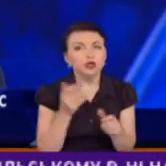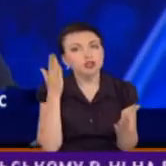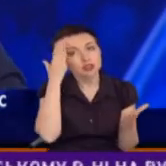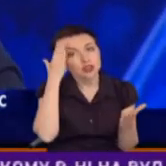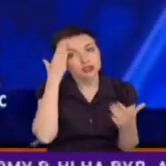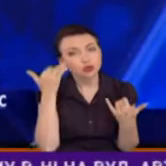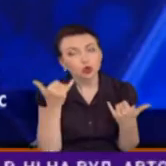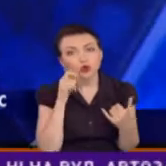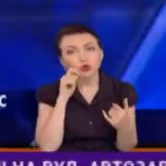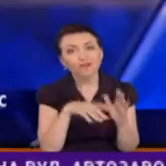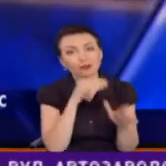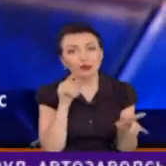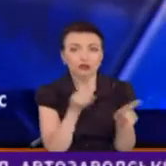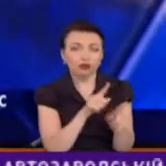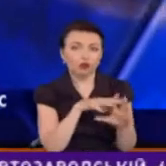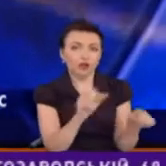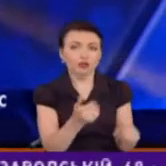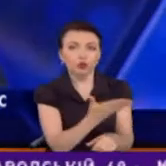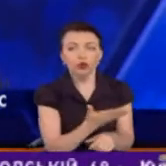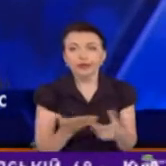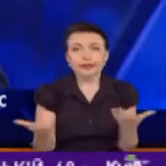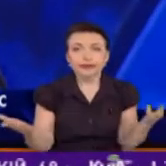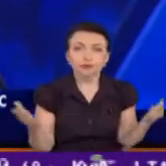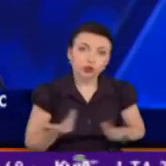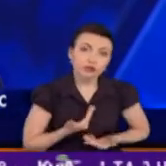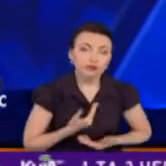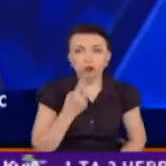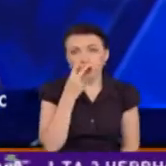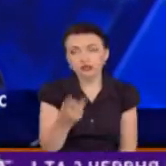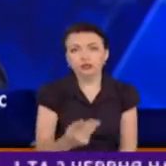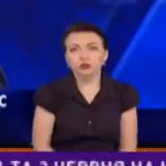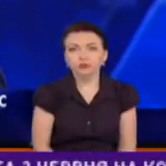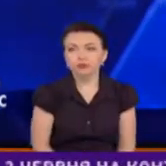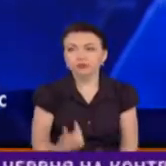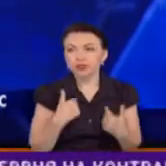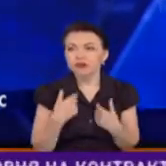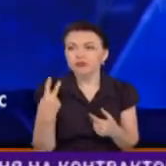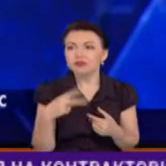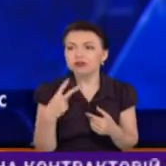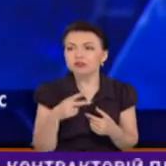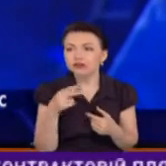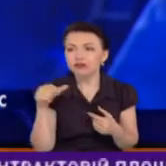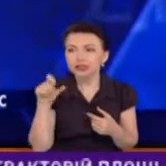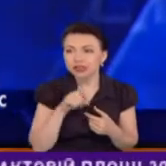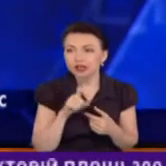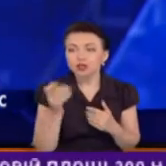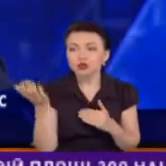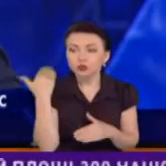сьогодні українці вибрати, обрати таку відповідальну владу? Ну поживемо, побачимо. Я вам 20 хвилин тому сказав, що я думаю,